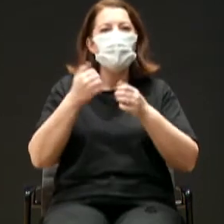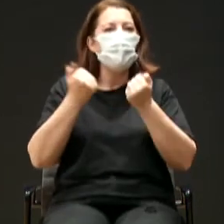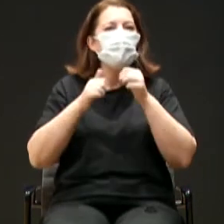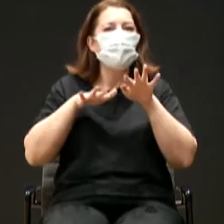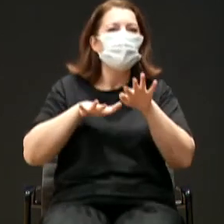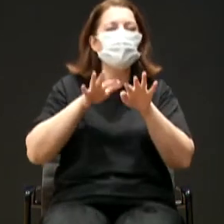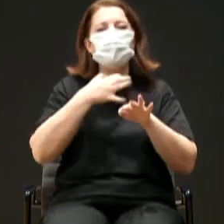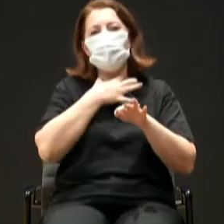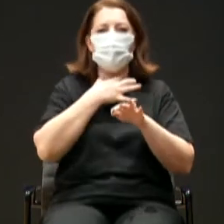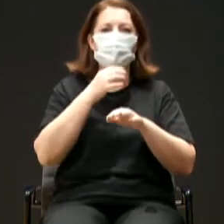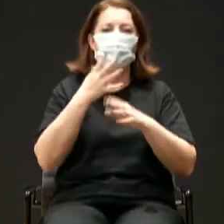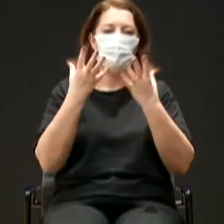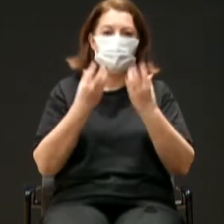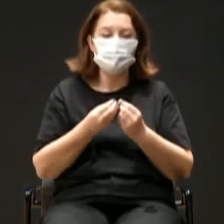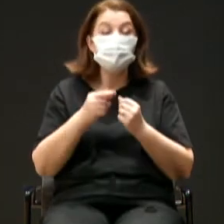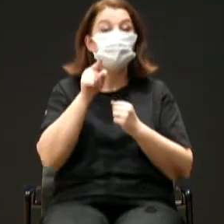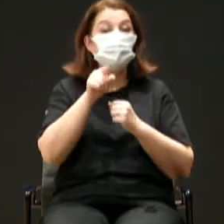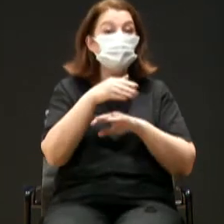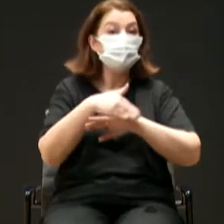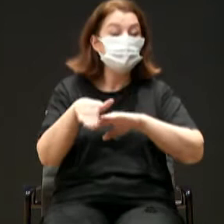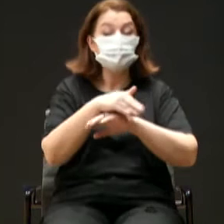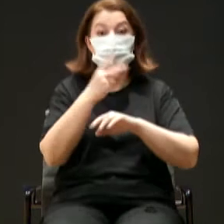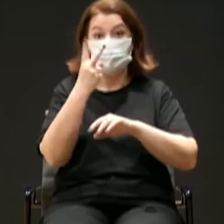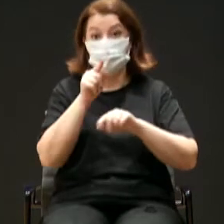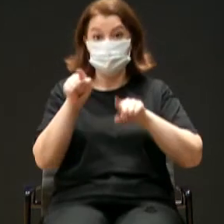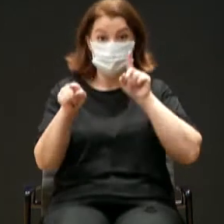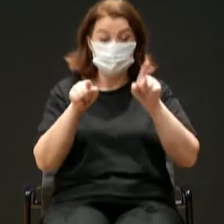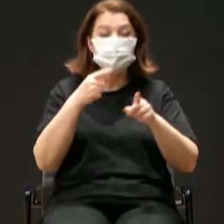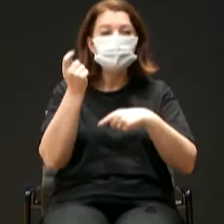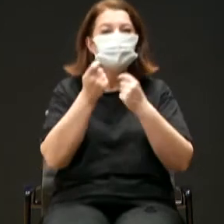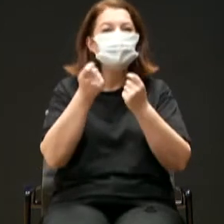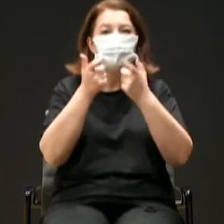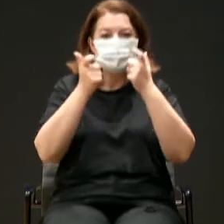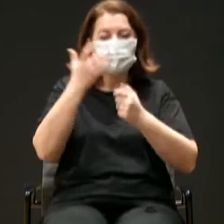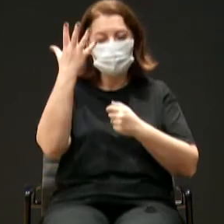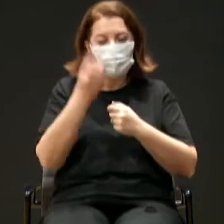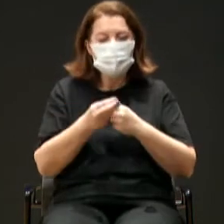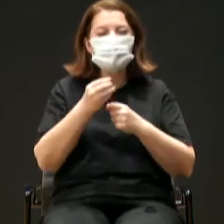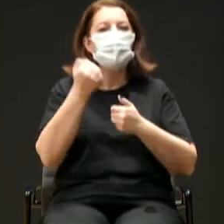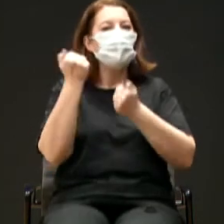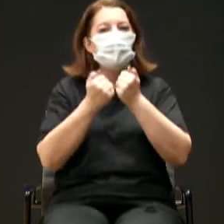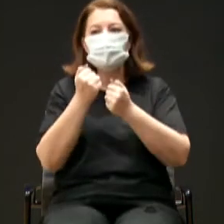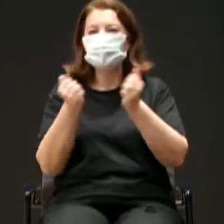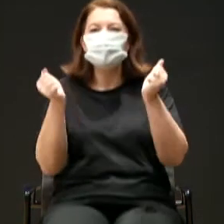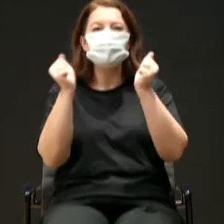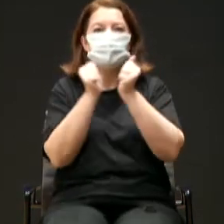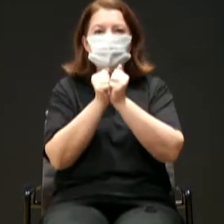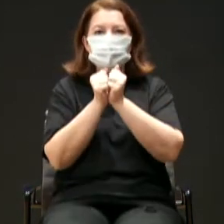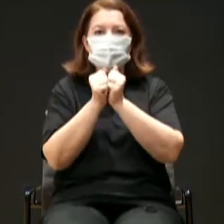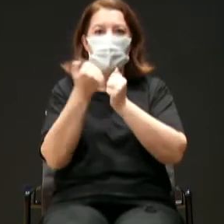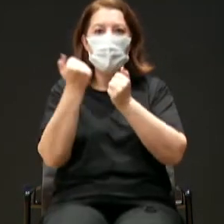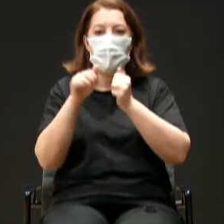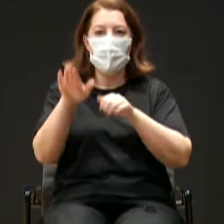olmaktadır. Söz konusu caddenin her iki yönünde iş yeri olması ve araçların çift taraflı park etmeleri